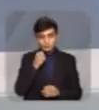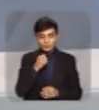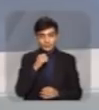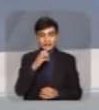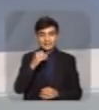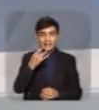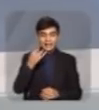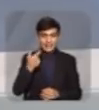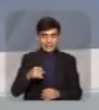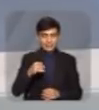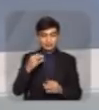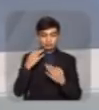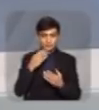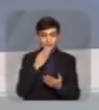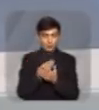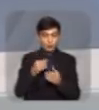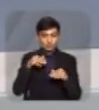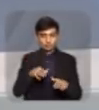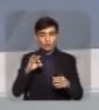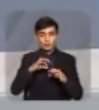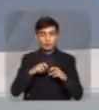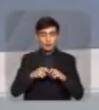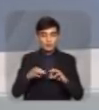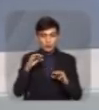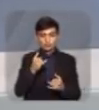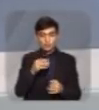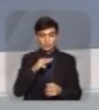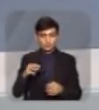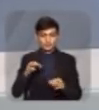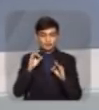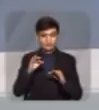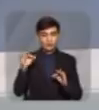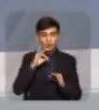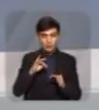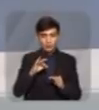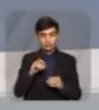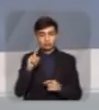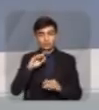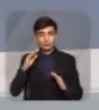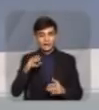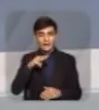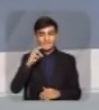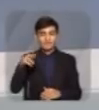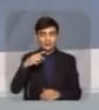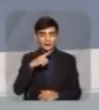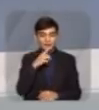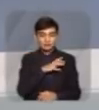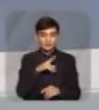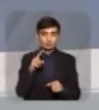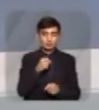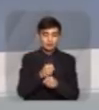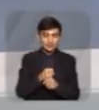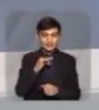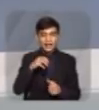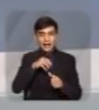Сергей Уткин поделился своим видением решения проблемы. Ну а через несколько минут наши корреспонденты расскажут, что предлагают в МВД. Для чего в